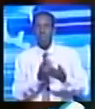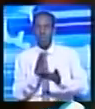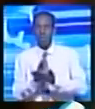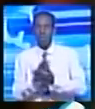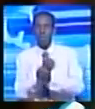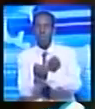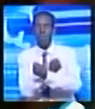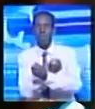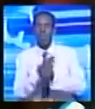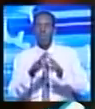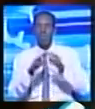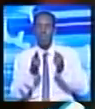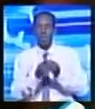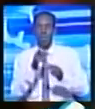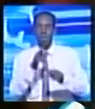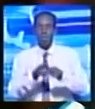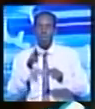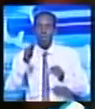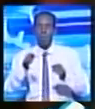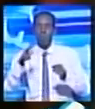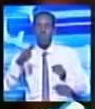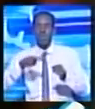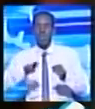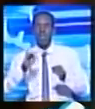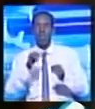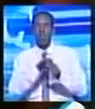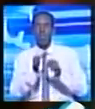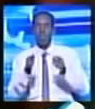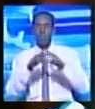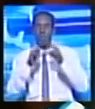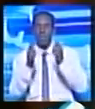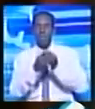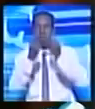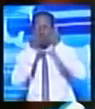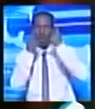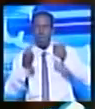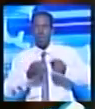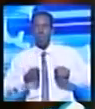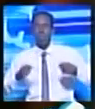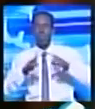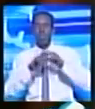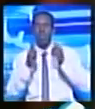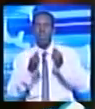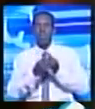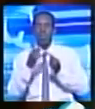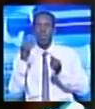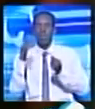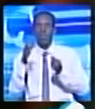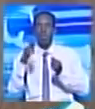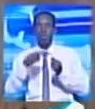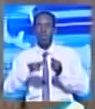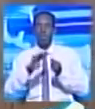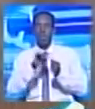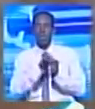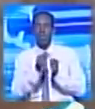décembre le dénommé Peter Chérif, alias Abu Hamza, présumé terroriste international d'origine française, qui est entre autres soupçonné